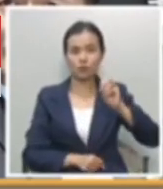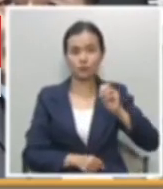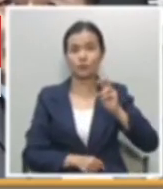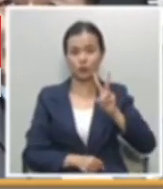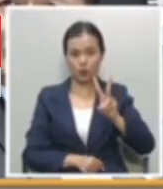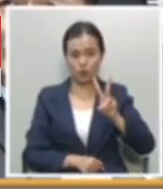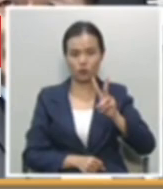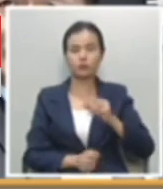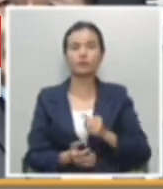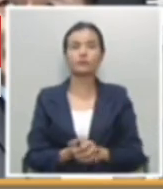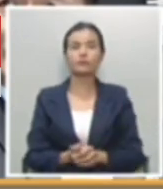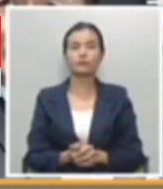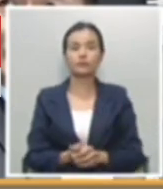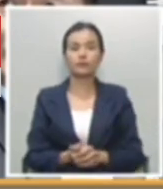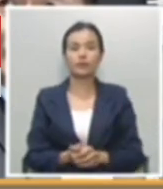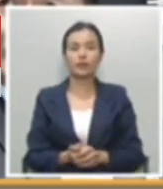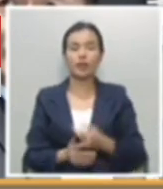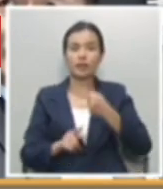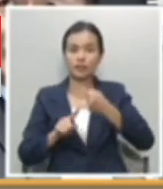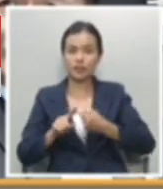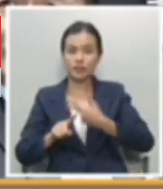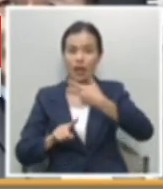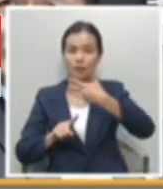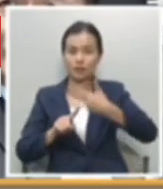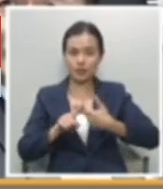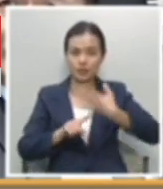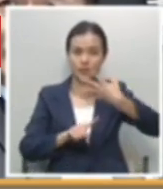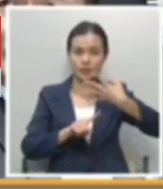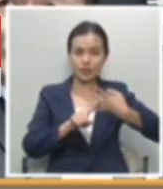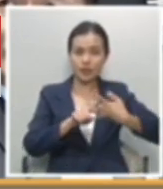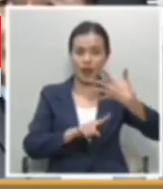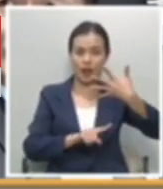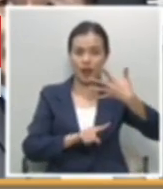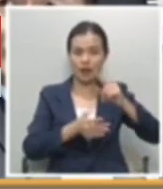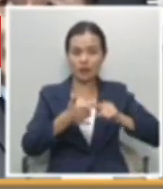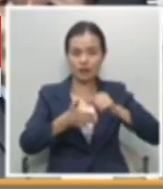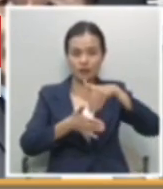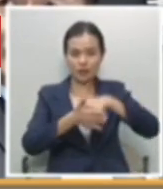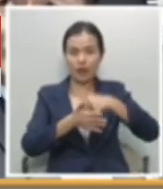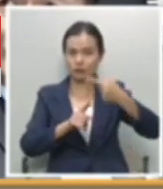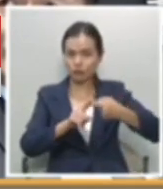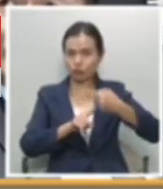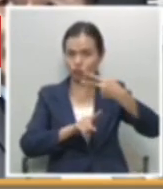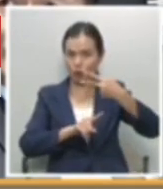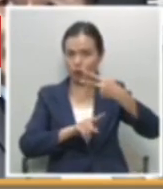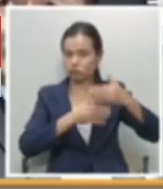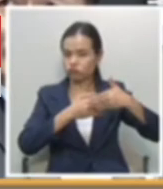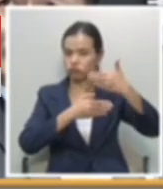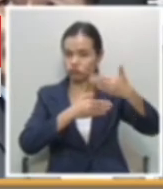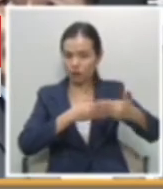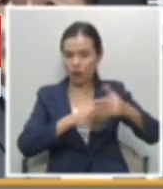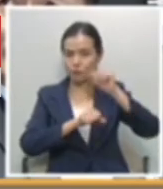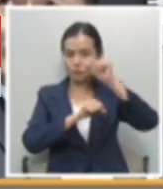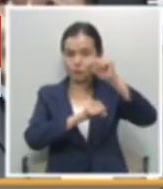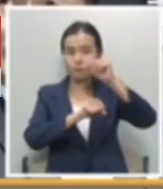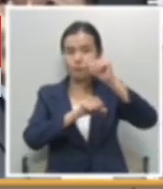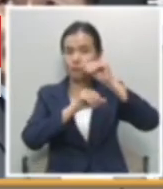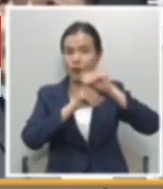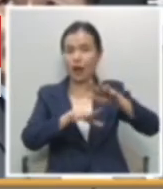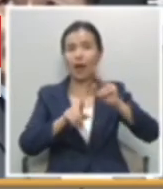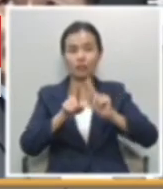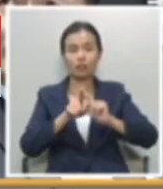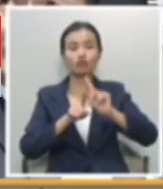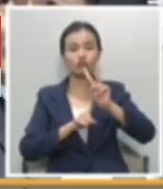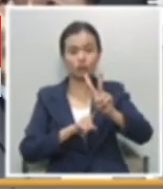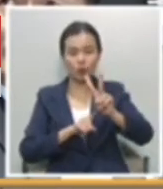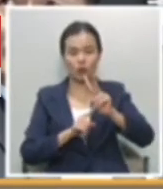2562มีนาเมษาพฤษภาครับหลังเลือกตั้ง2เดือนมีการประกาศฉบับที่2ครับบ